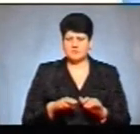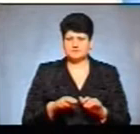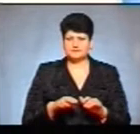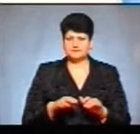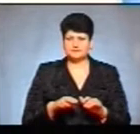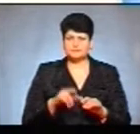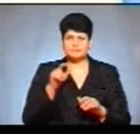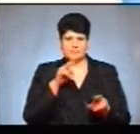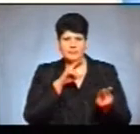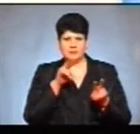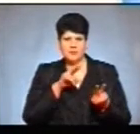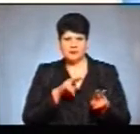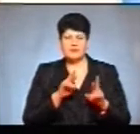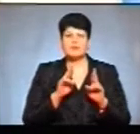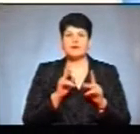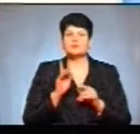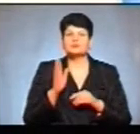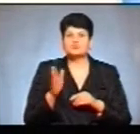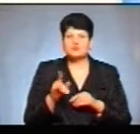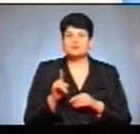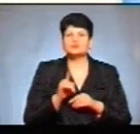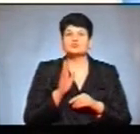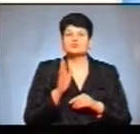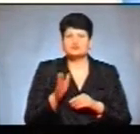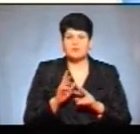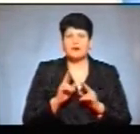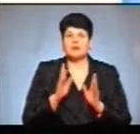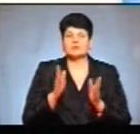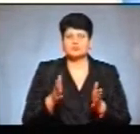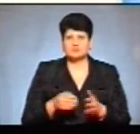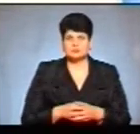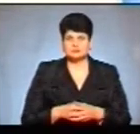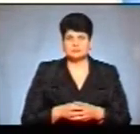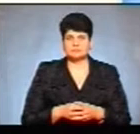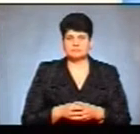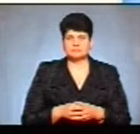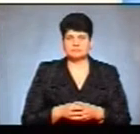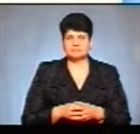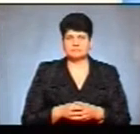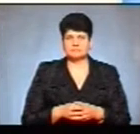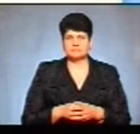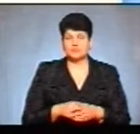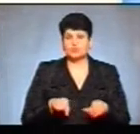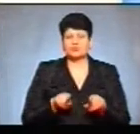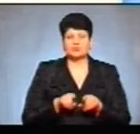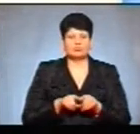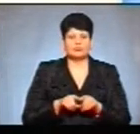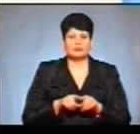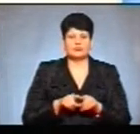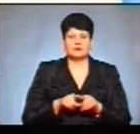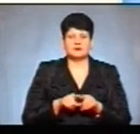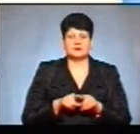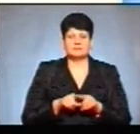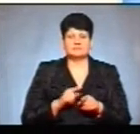люди приглядаються. А як воно буде? А що буде? А як це буде? Тому ми не форсуємо цей